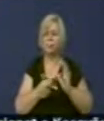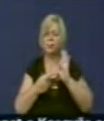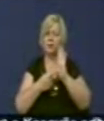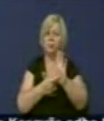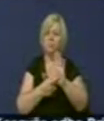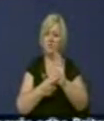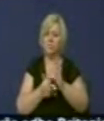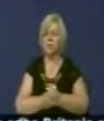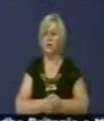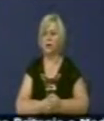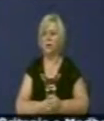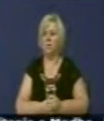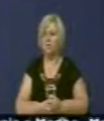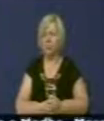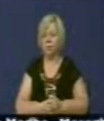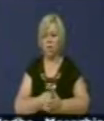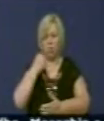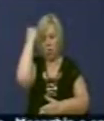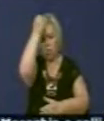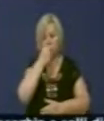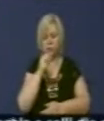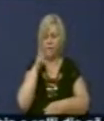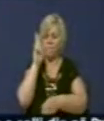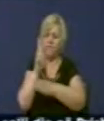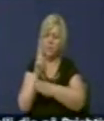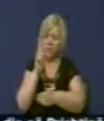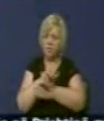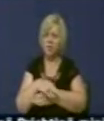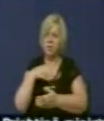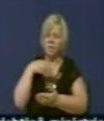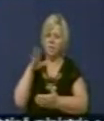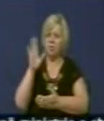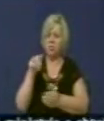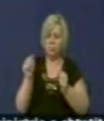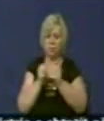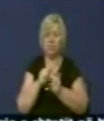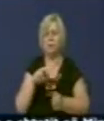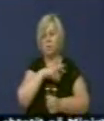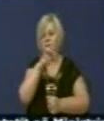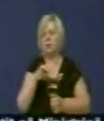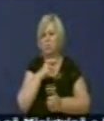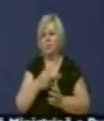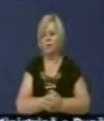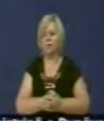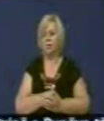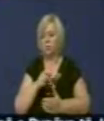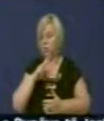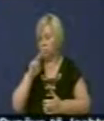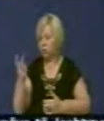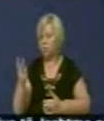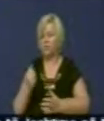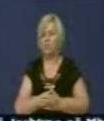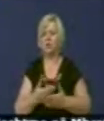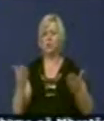afat shkurtër e jo drejtësi universale për qytetarët, dhe gjithashtu duhet theksuar